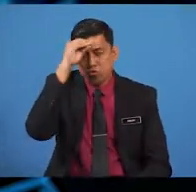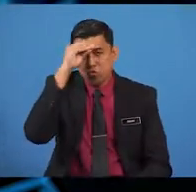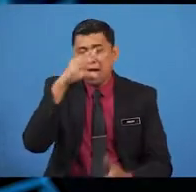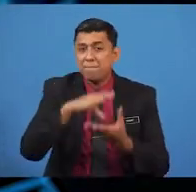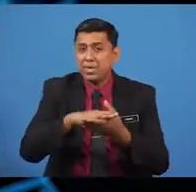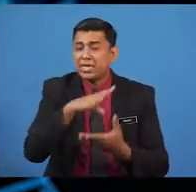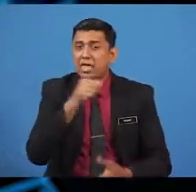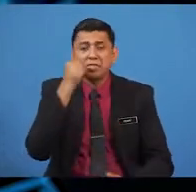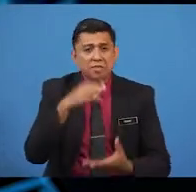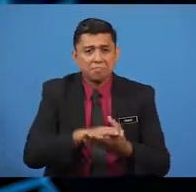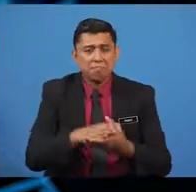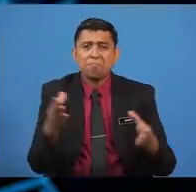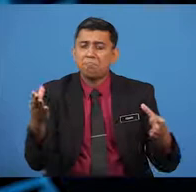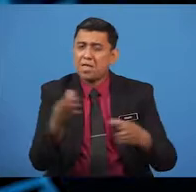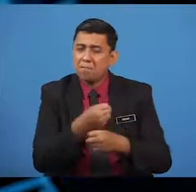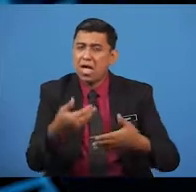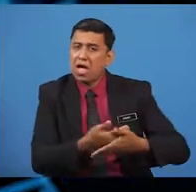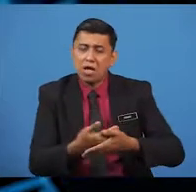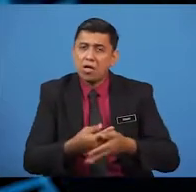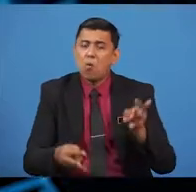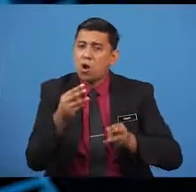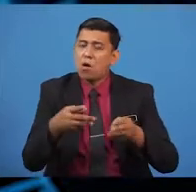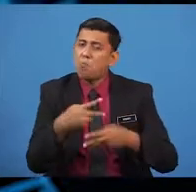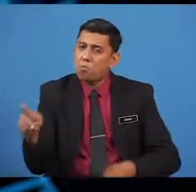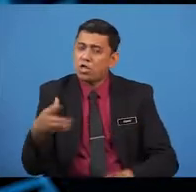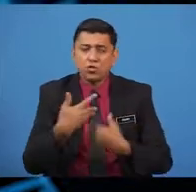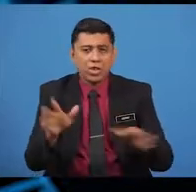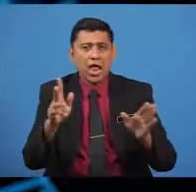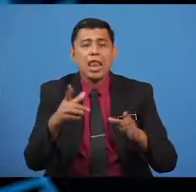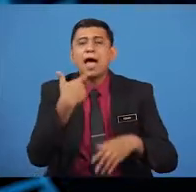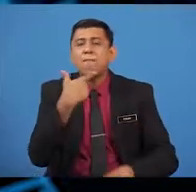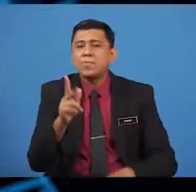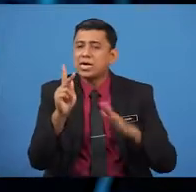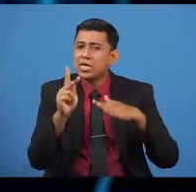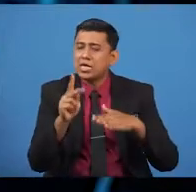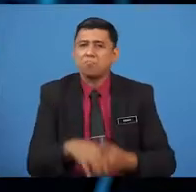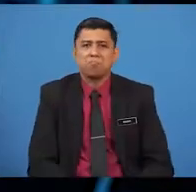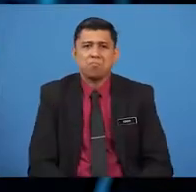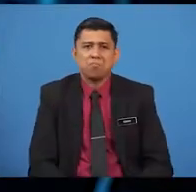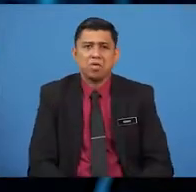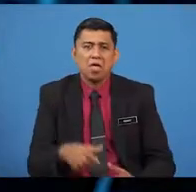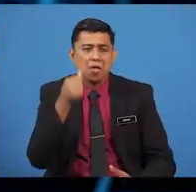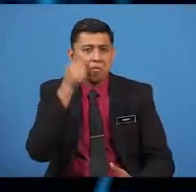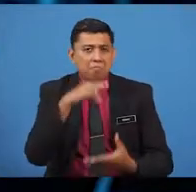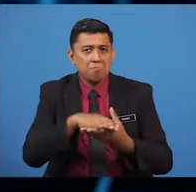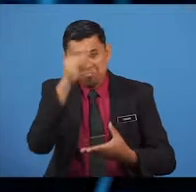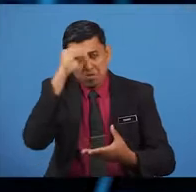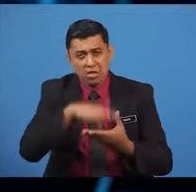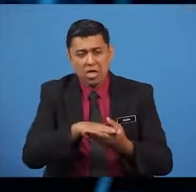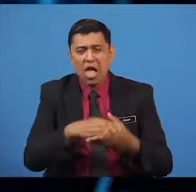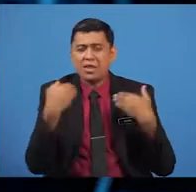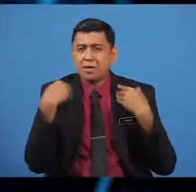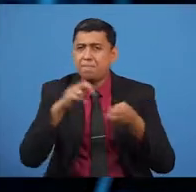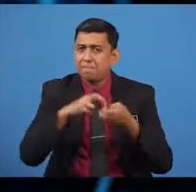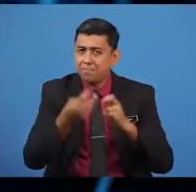isteri boleh mendapat anak walaupun lama berkahwin. Pasangan ini dikatakan